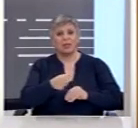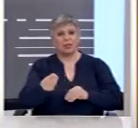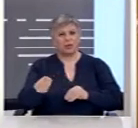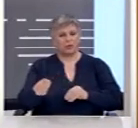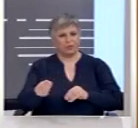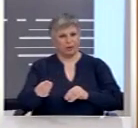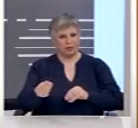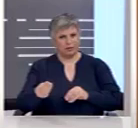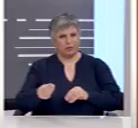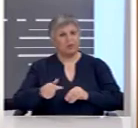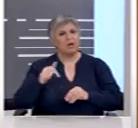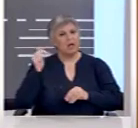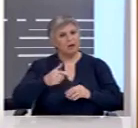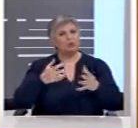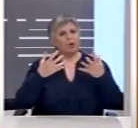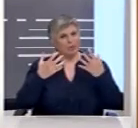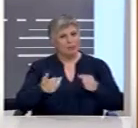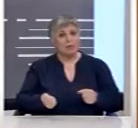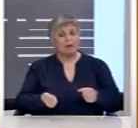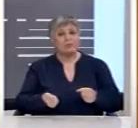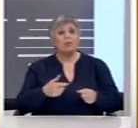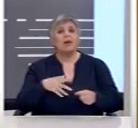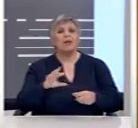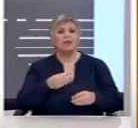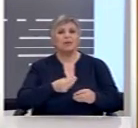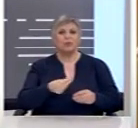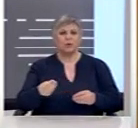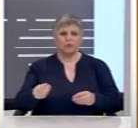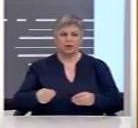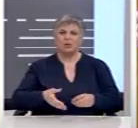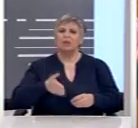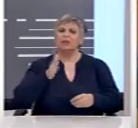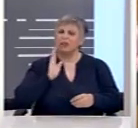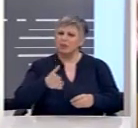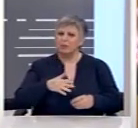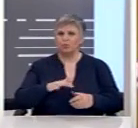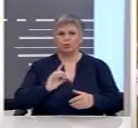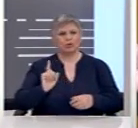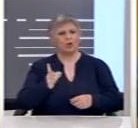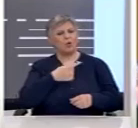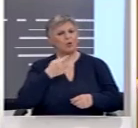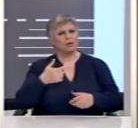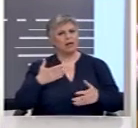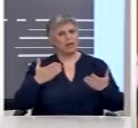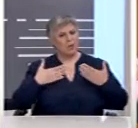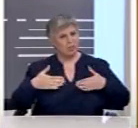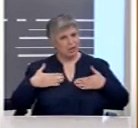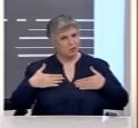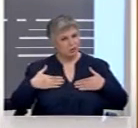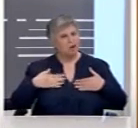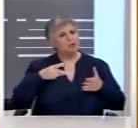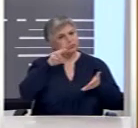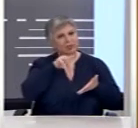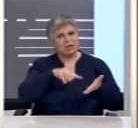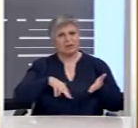τα πρακτικά όλων των άλλων συνεδριάσεων και προφανώς προσβάσιμα, προσπελάσιμα και από οποιαδήποτε κοινοβουλευτική ομάδα και από